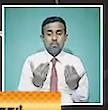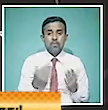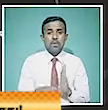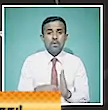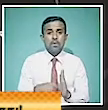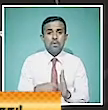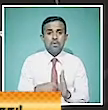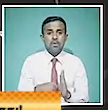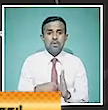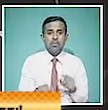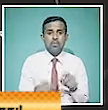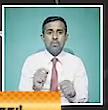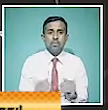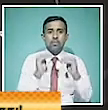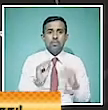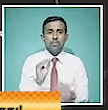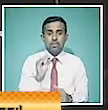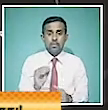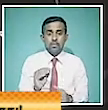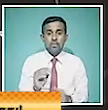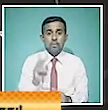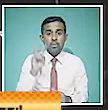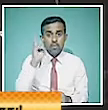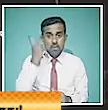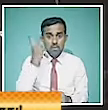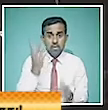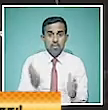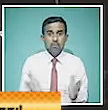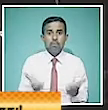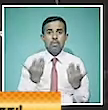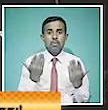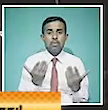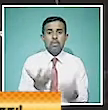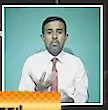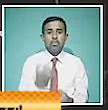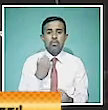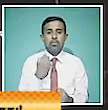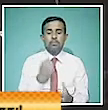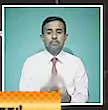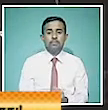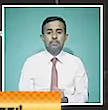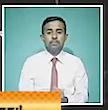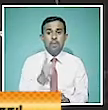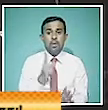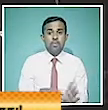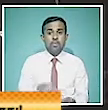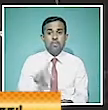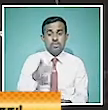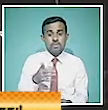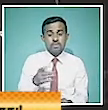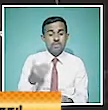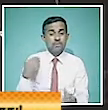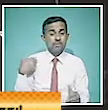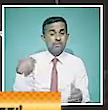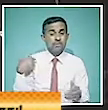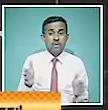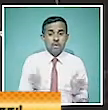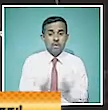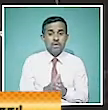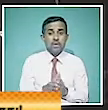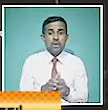இருக்க வேண்டும். அந்த அடிப்படையில் அன்று 4 சபைகளாக 100 இருந்த உள்ளூராட்சி சபைகளை அரசியல்